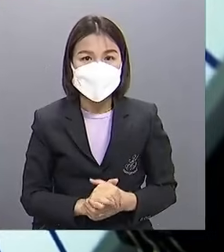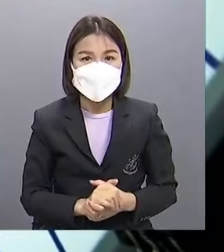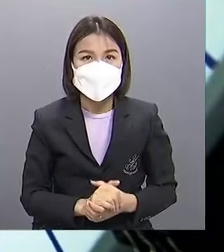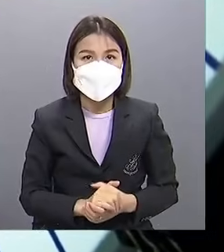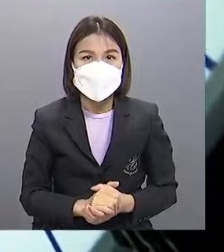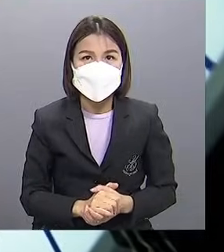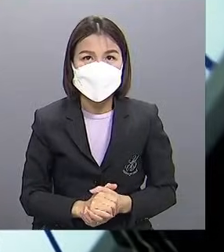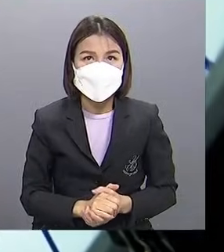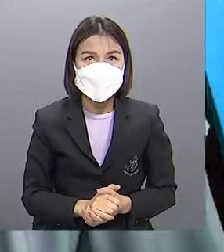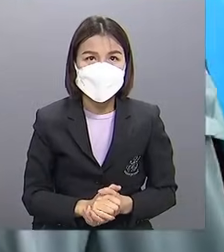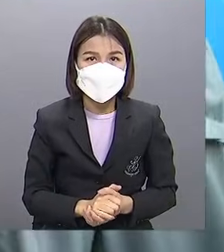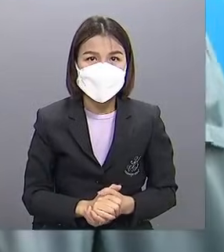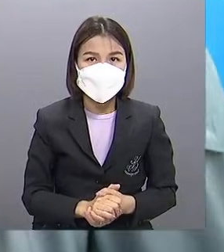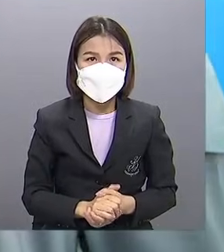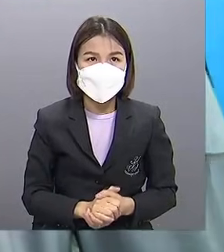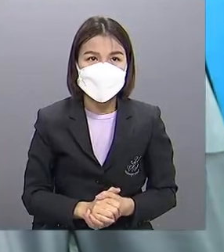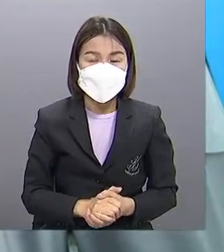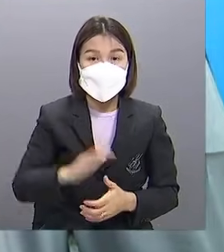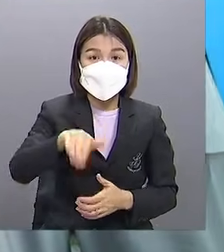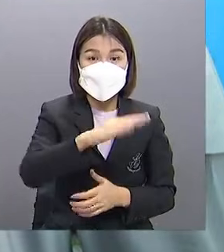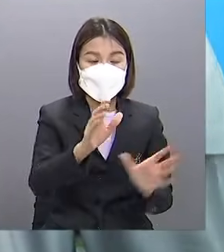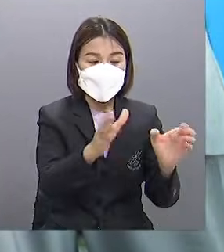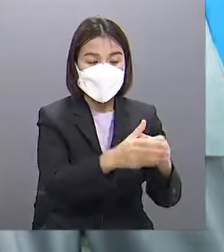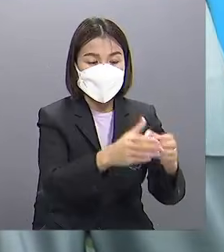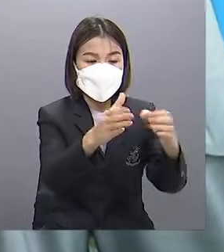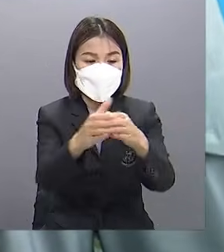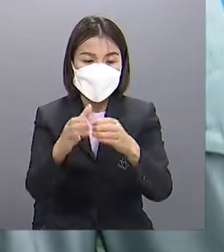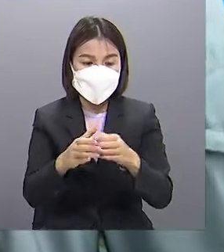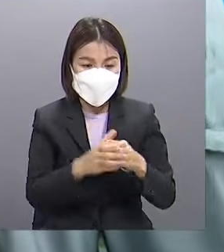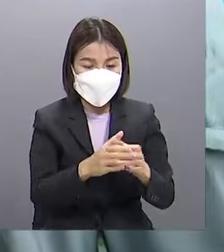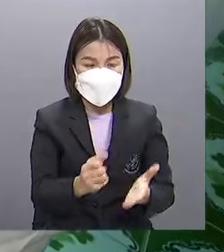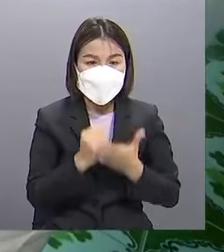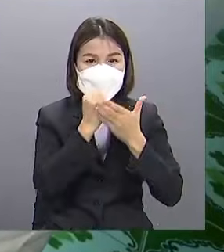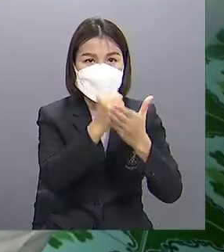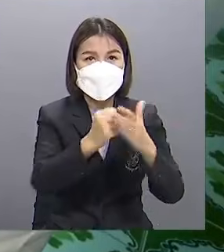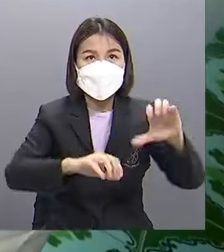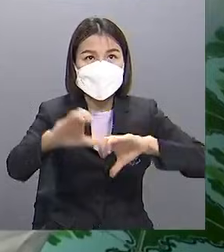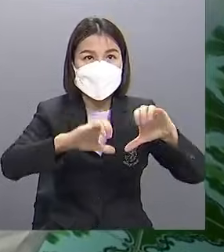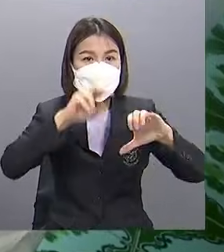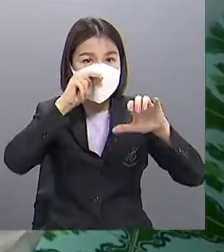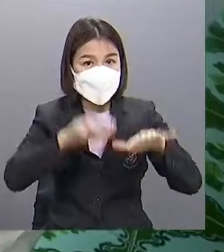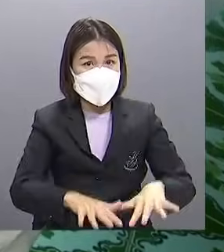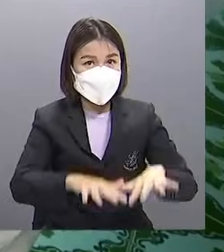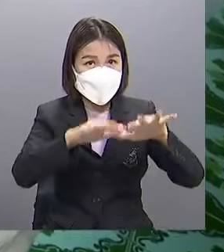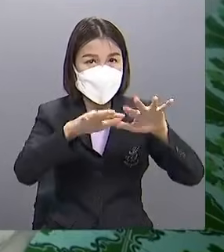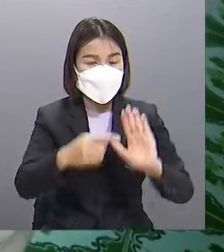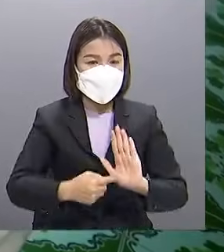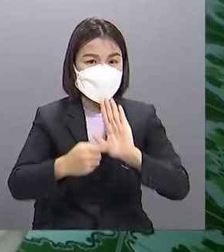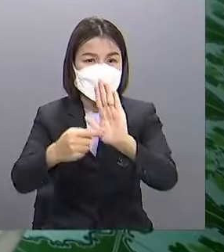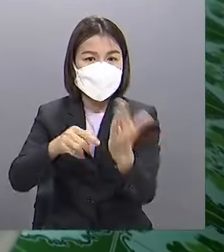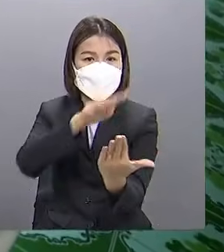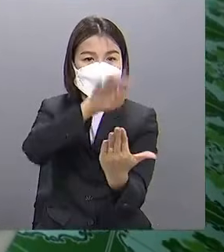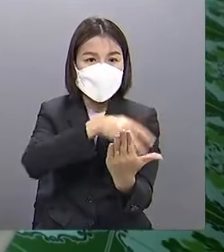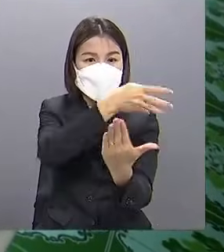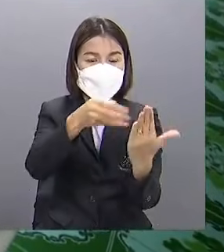ทั้งนี้ภาคีเครือข่ายการจัดการภัยพิบัติได้เสนอแผนการจัดการภัยพิบัติซ้ำซ้อนโดยประเมินภา